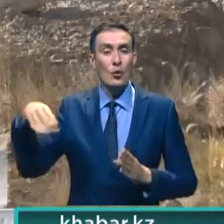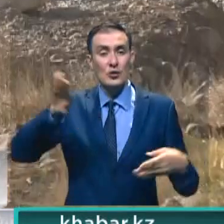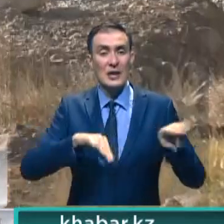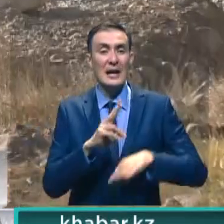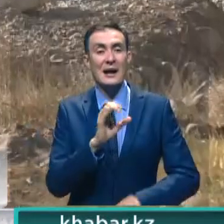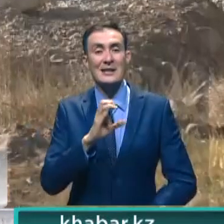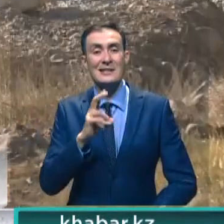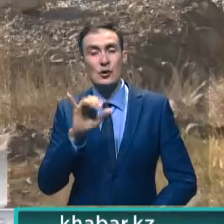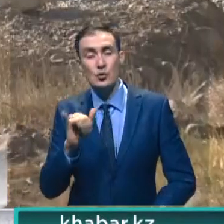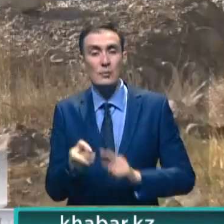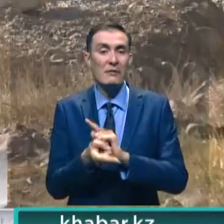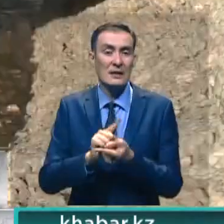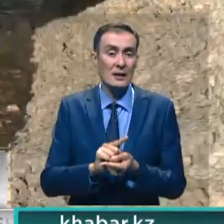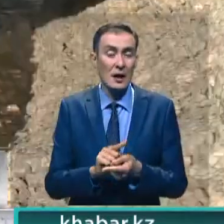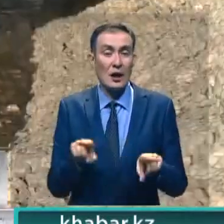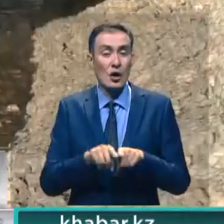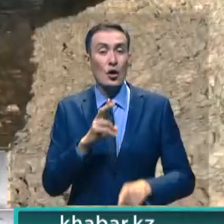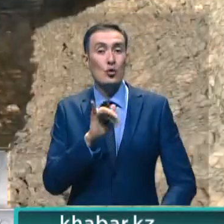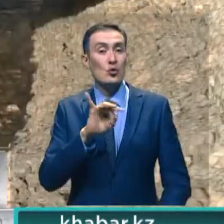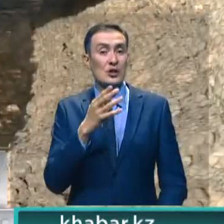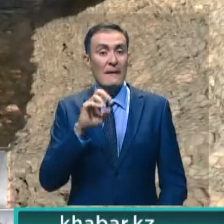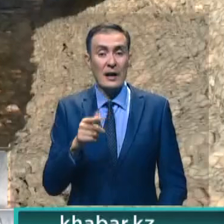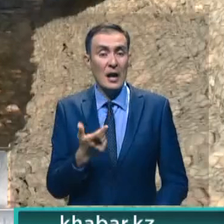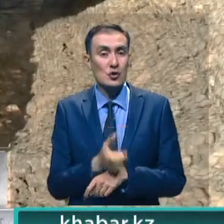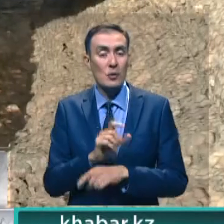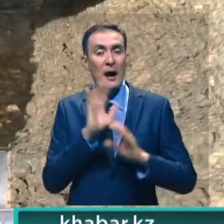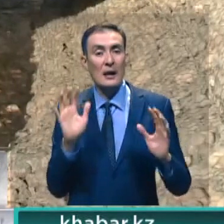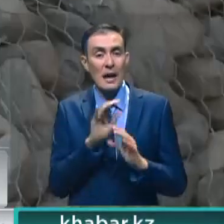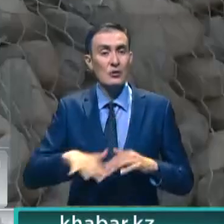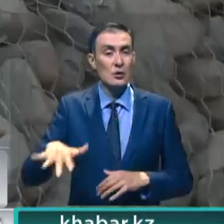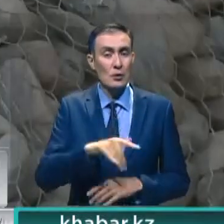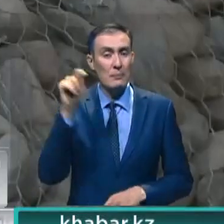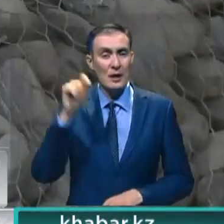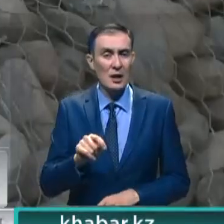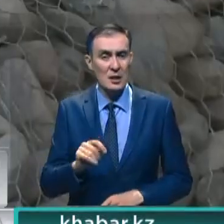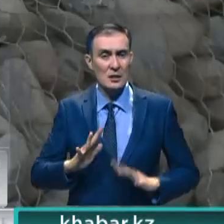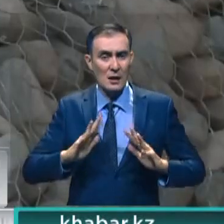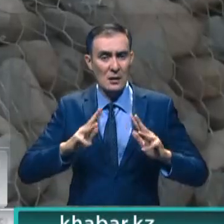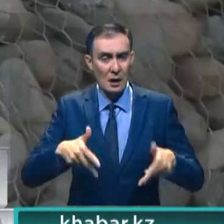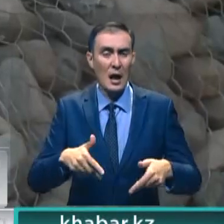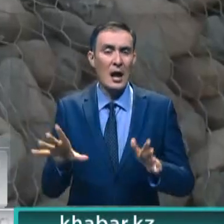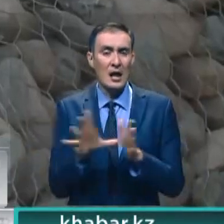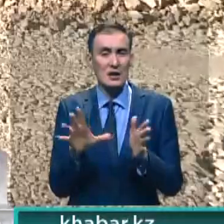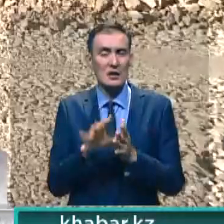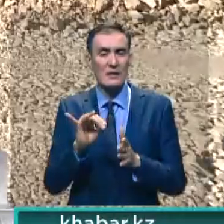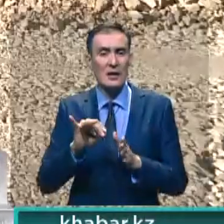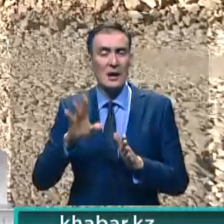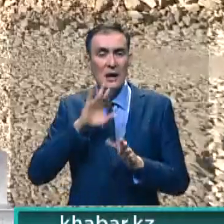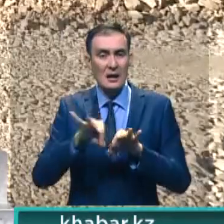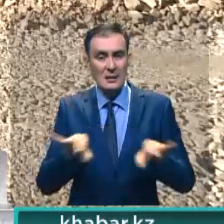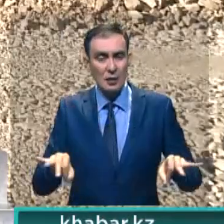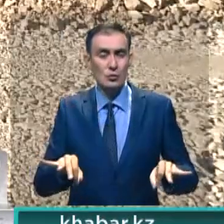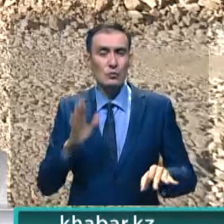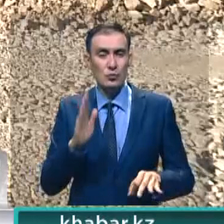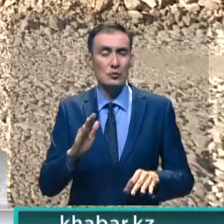Каскасу намерены превратить едва ли не в Куршавель. На особо охраняемую территорию приехала тяжелая техника. Электричество и канализацию